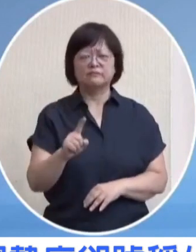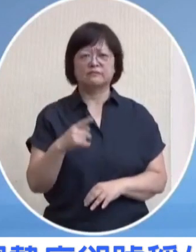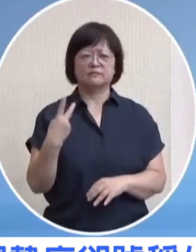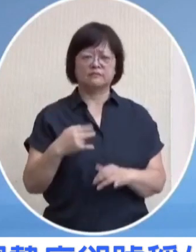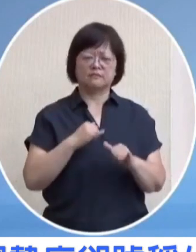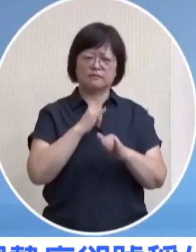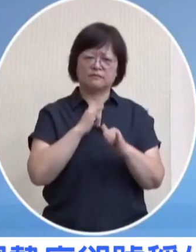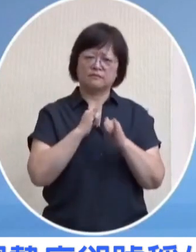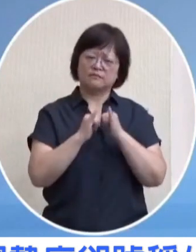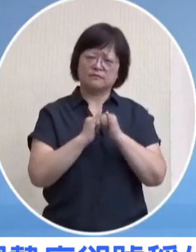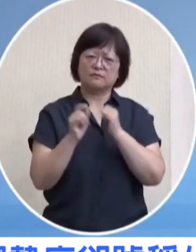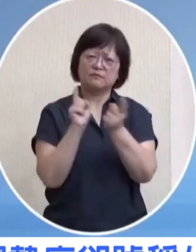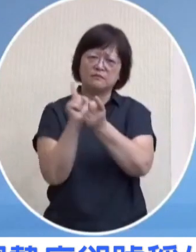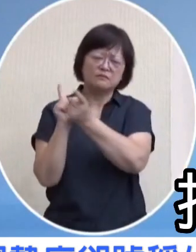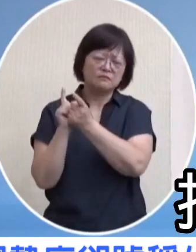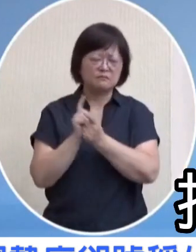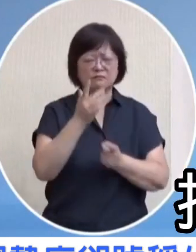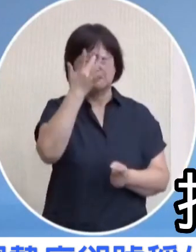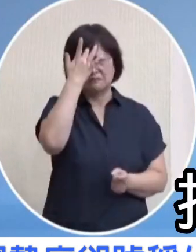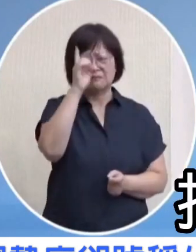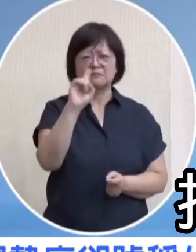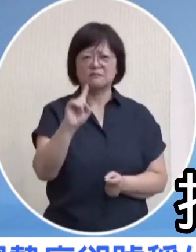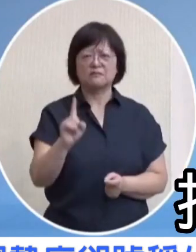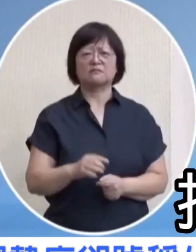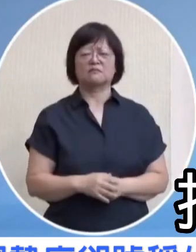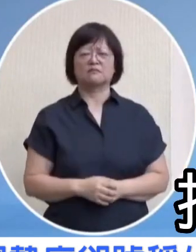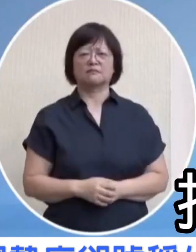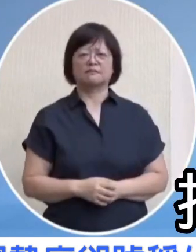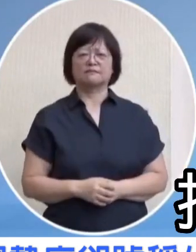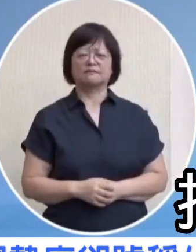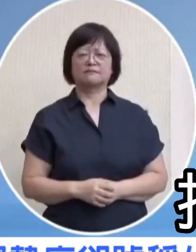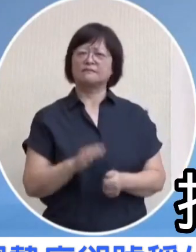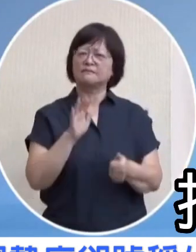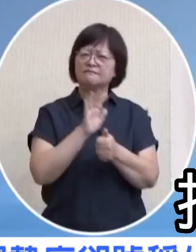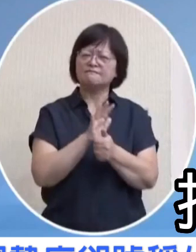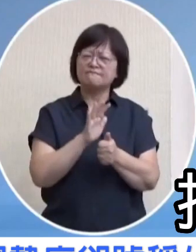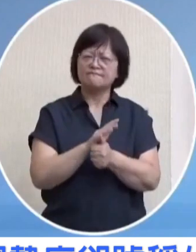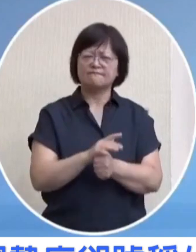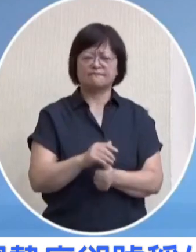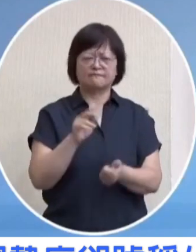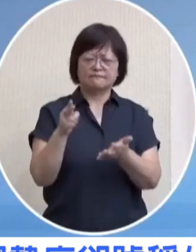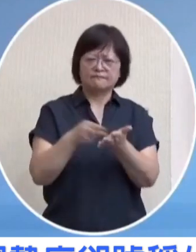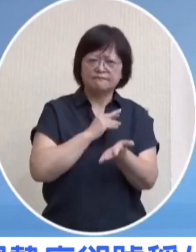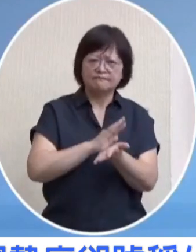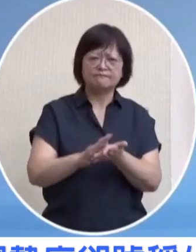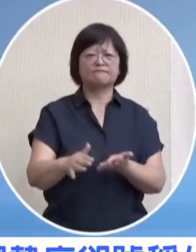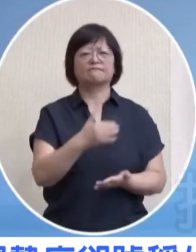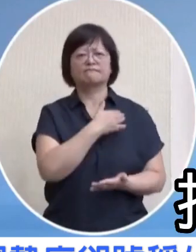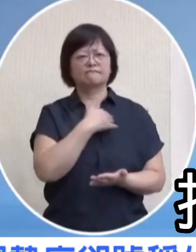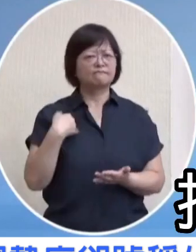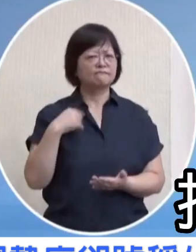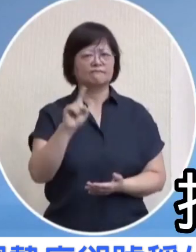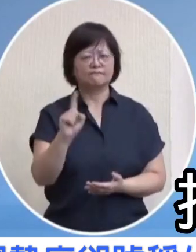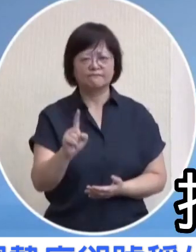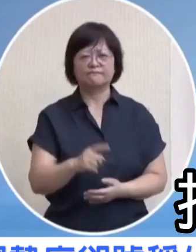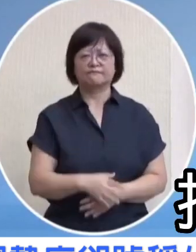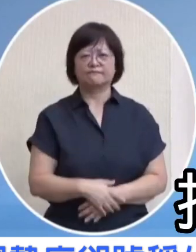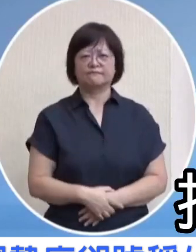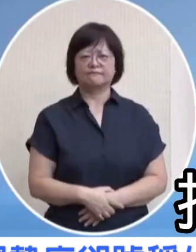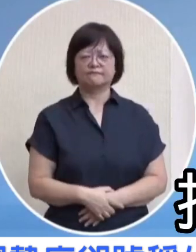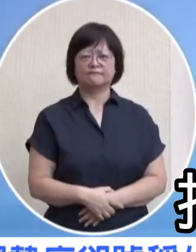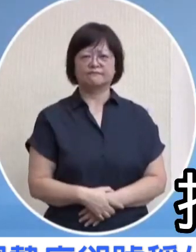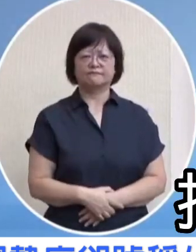对的问题，找出实质的解决方案，找出最好